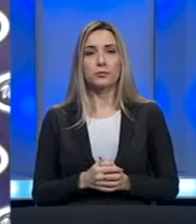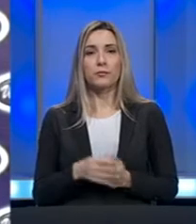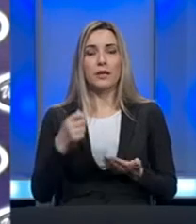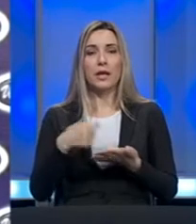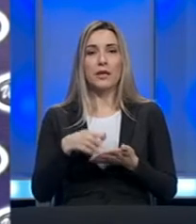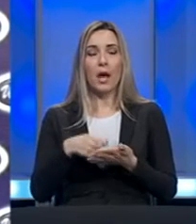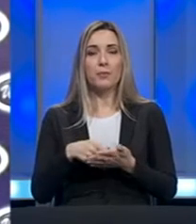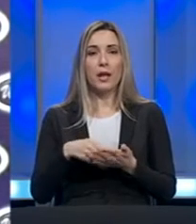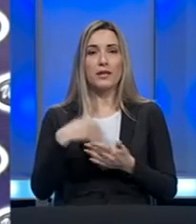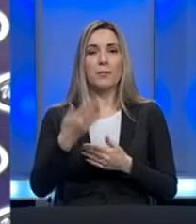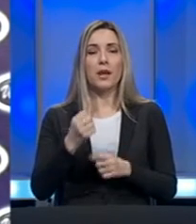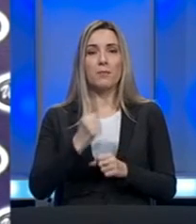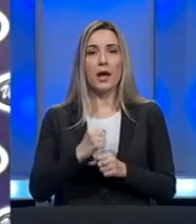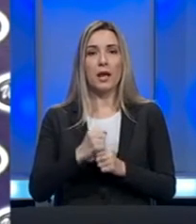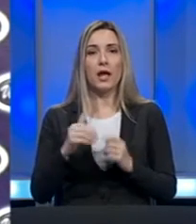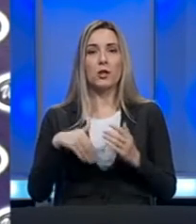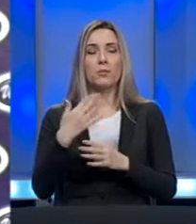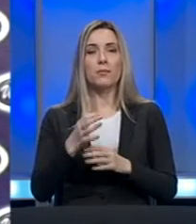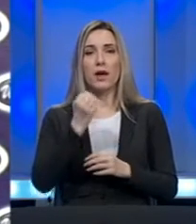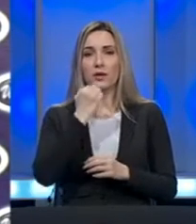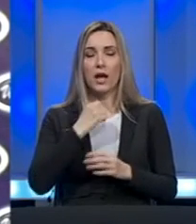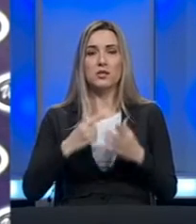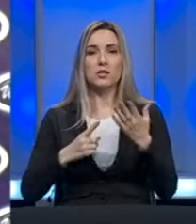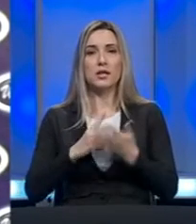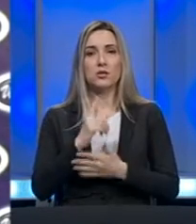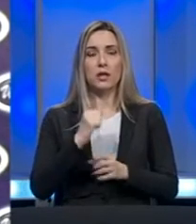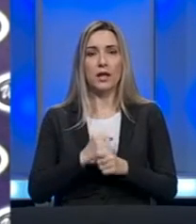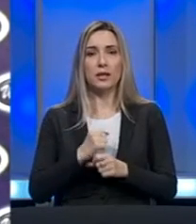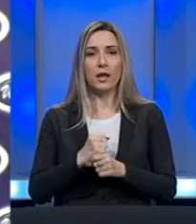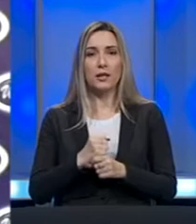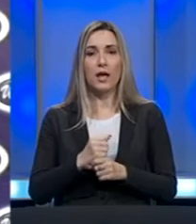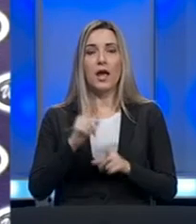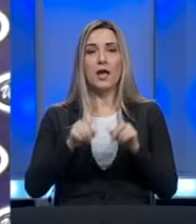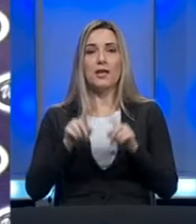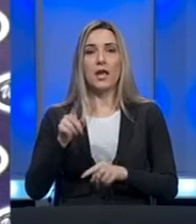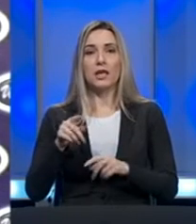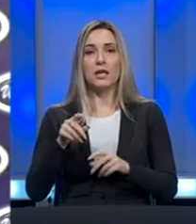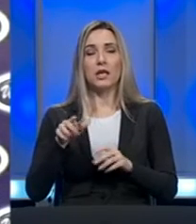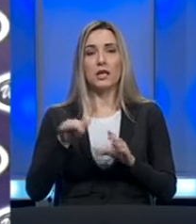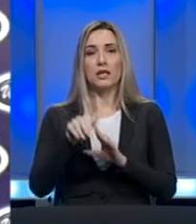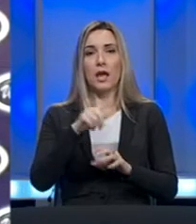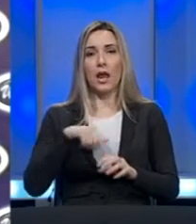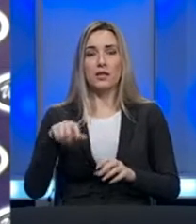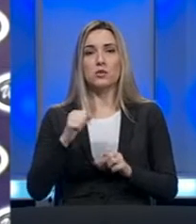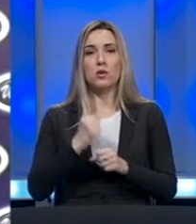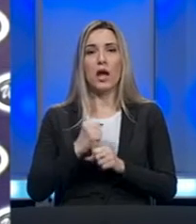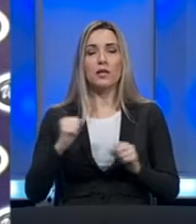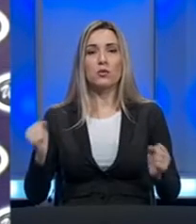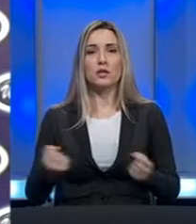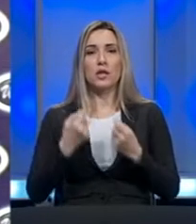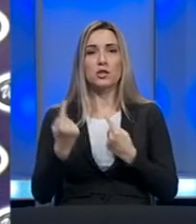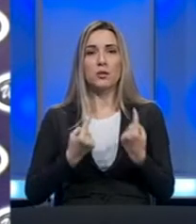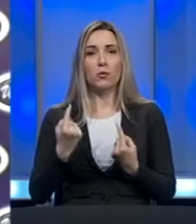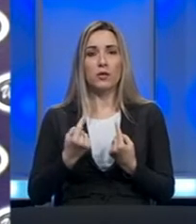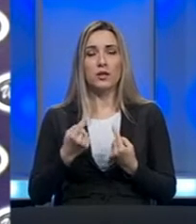naplata prema radu, prema efikasnosti, prema rezultate rada. Međutim, neki djelatnici su stvarno radili u teškim uvjetima i